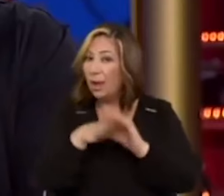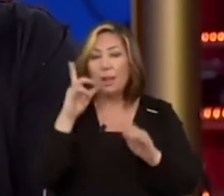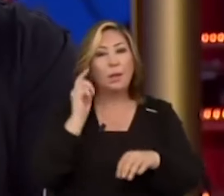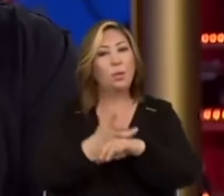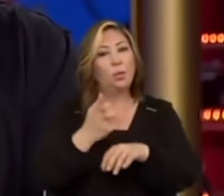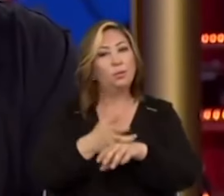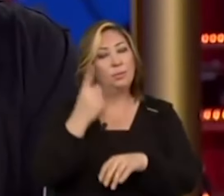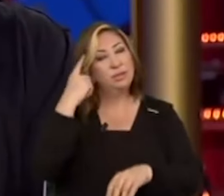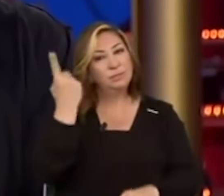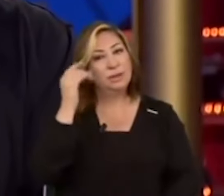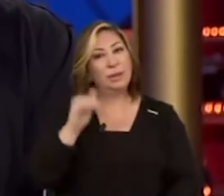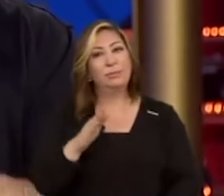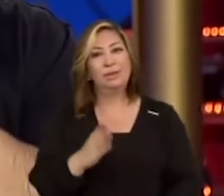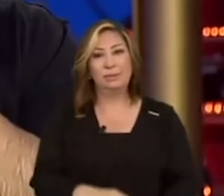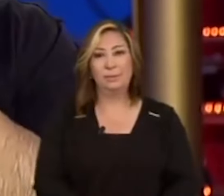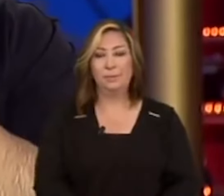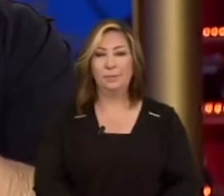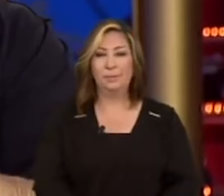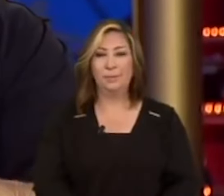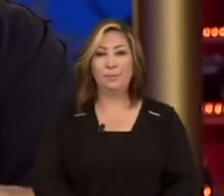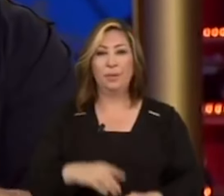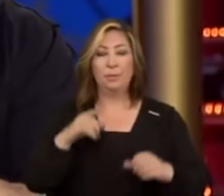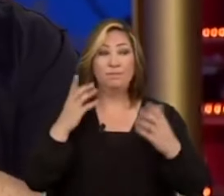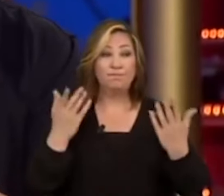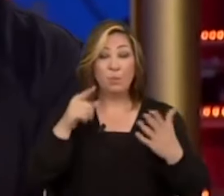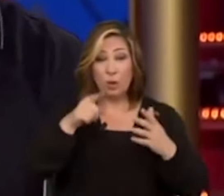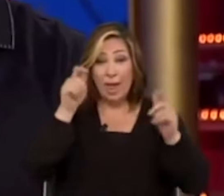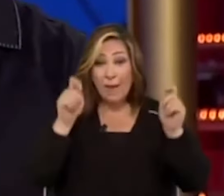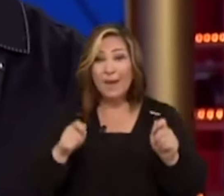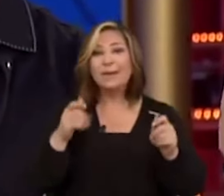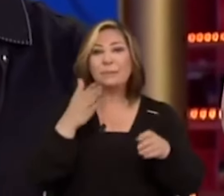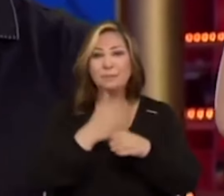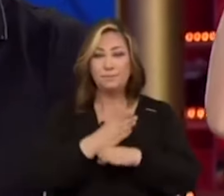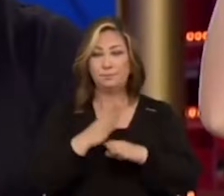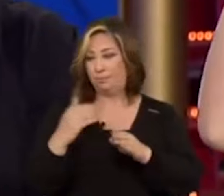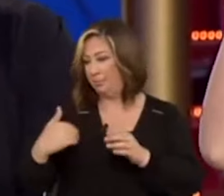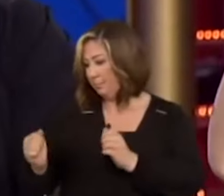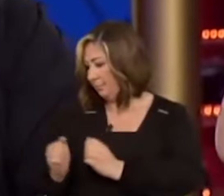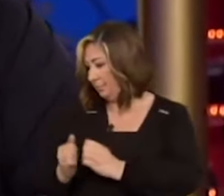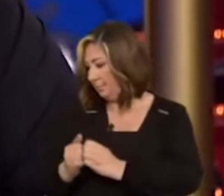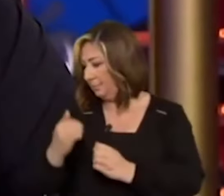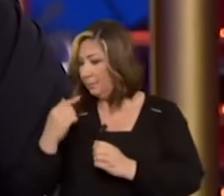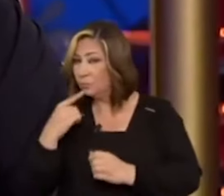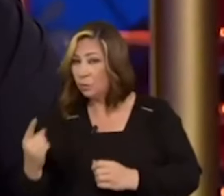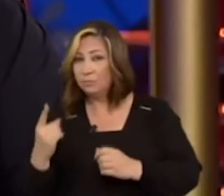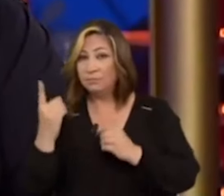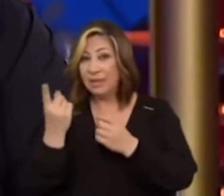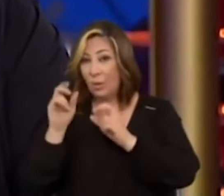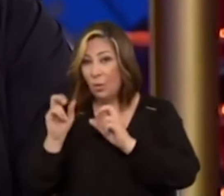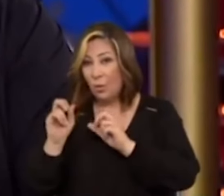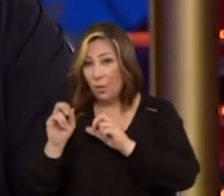Allah korudu yani, başına bir şey gelmedi yani. Yani bunları tabii yaparken hakikaten hem yanımdakine diyorum bir şeyler öğretmiş